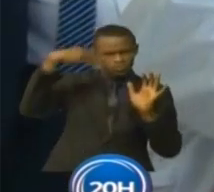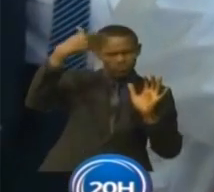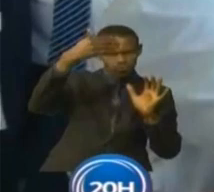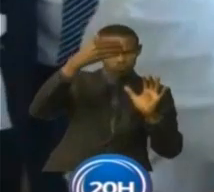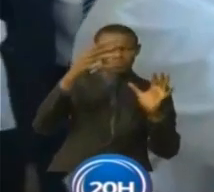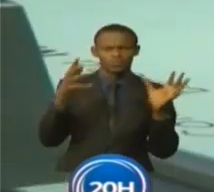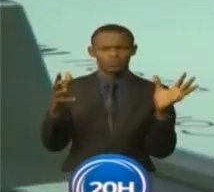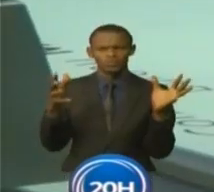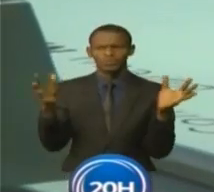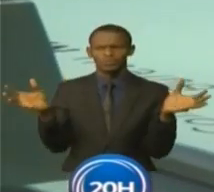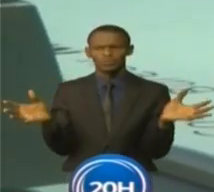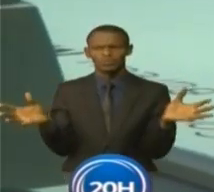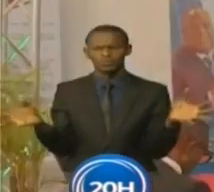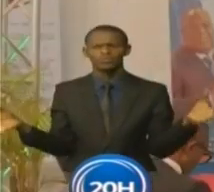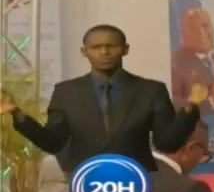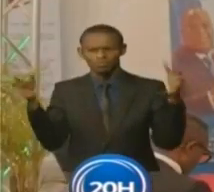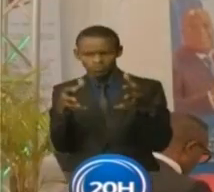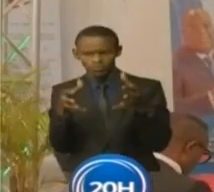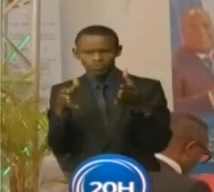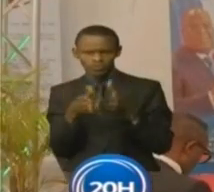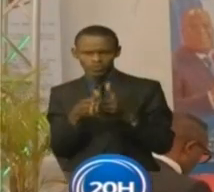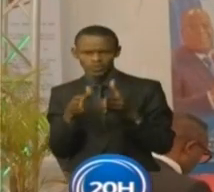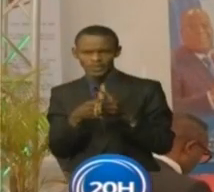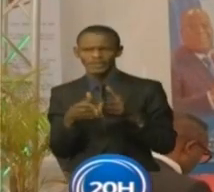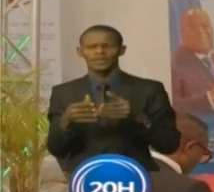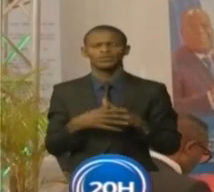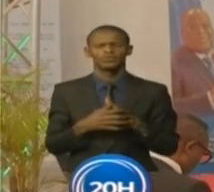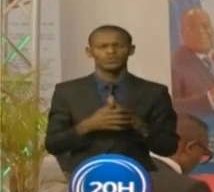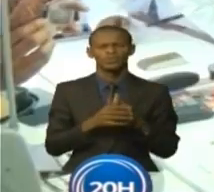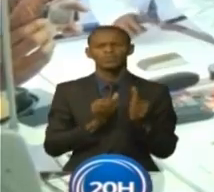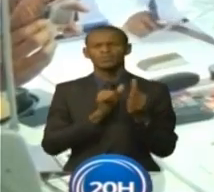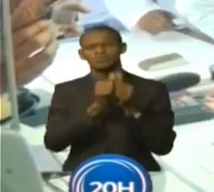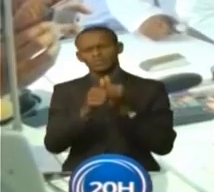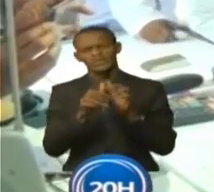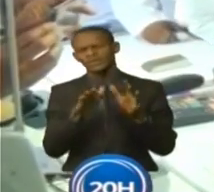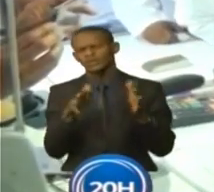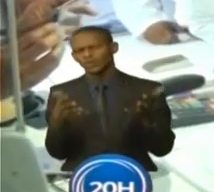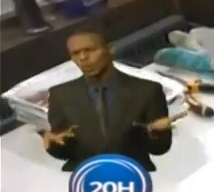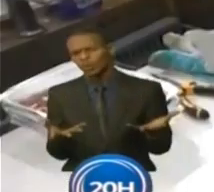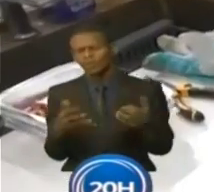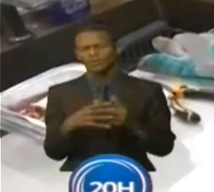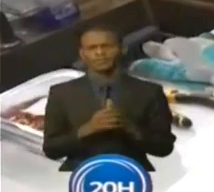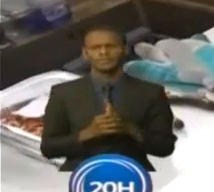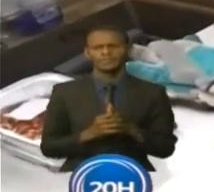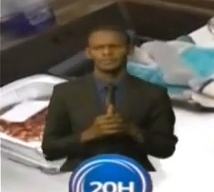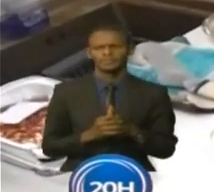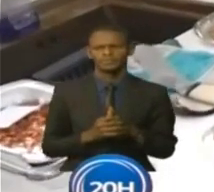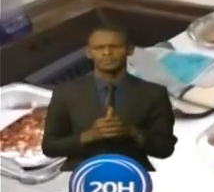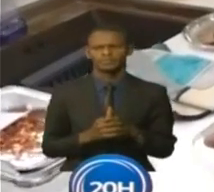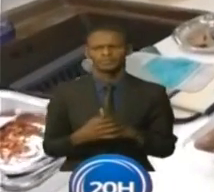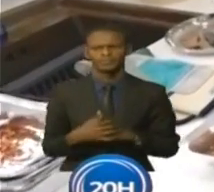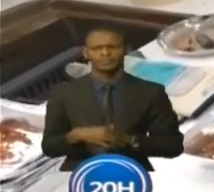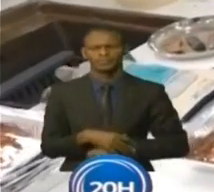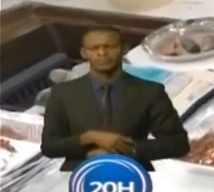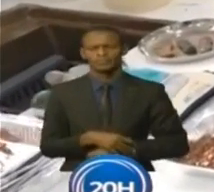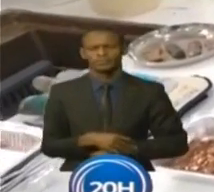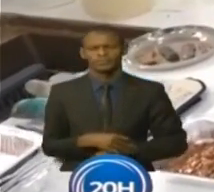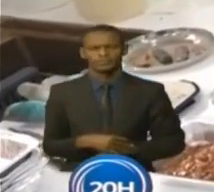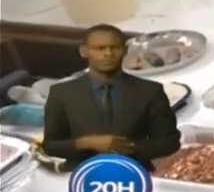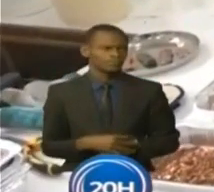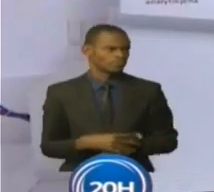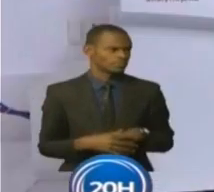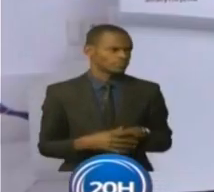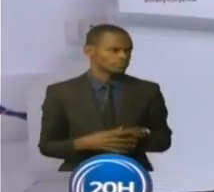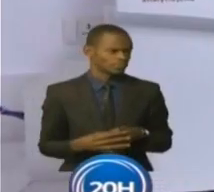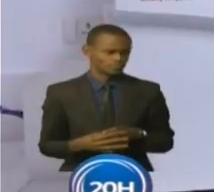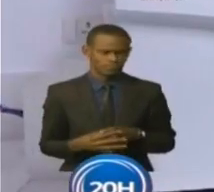laboratoire d'analyse chimique de Moussampo. Selon lui, cette unité de production inaugurée récemment traite en association les alliages du cuivre et